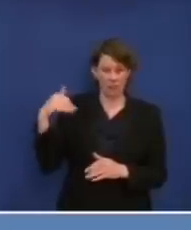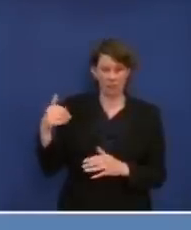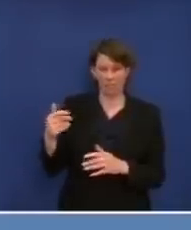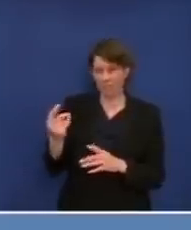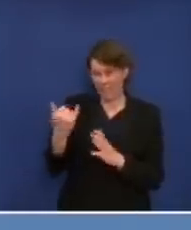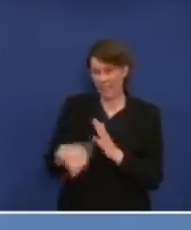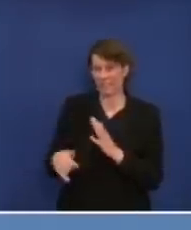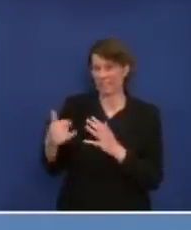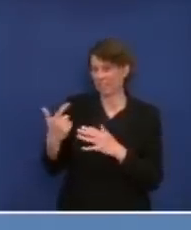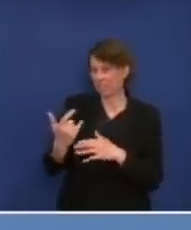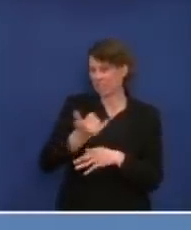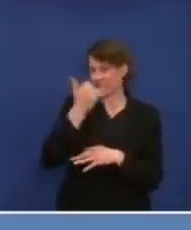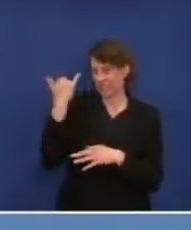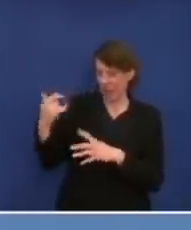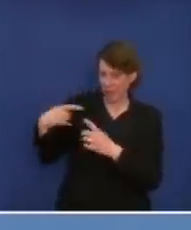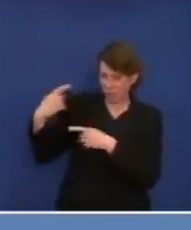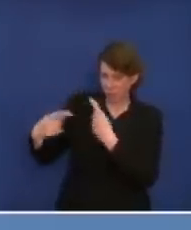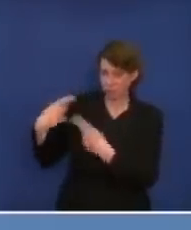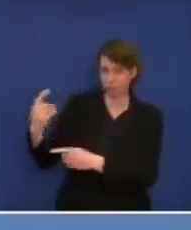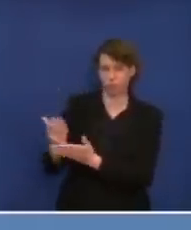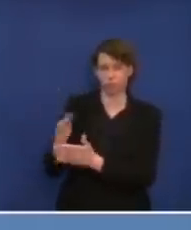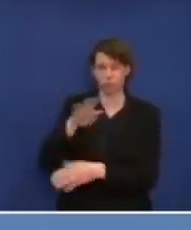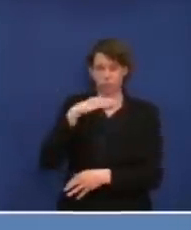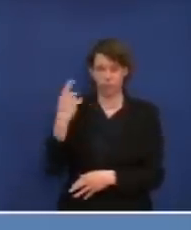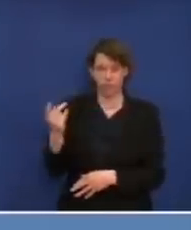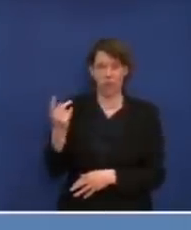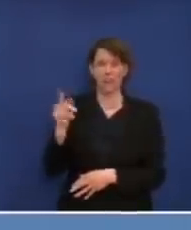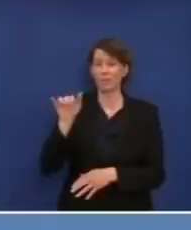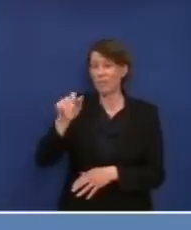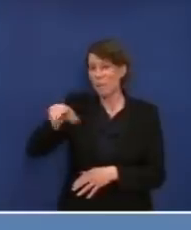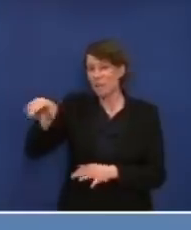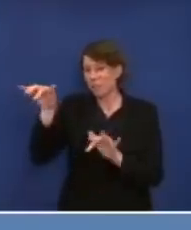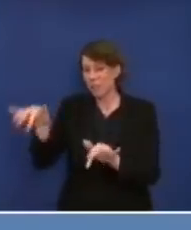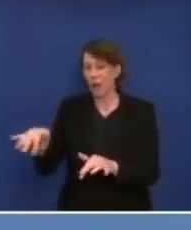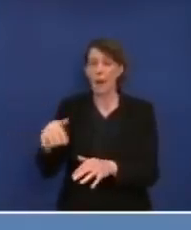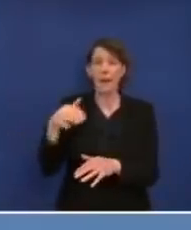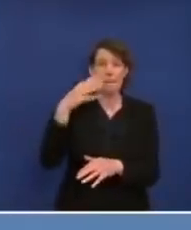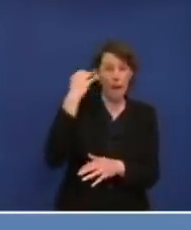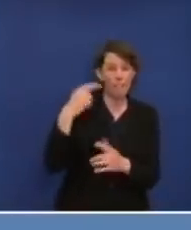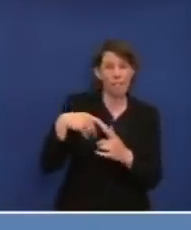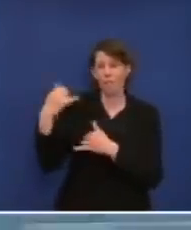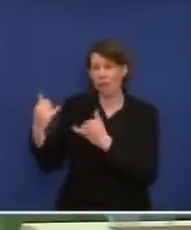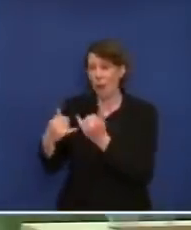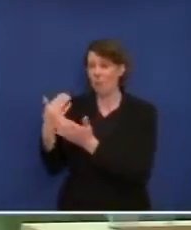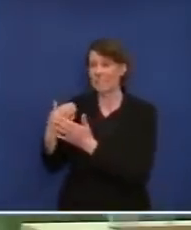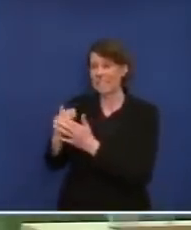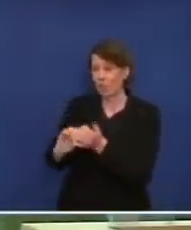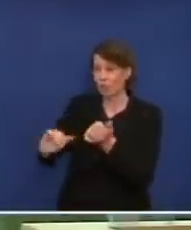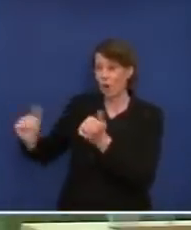Fortschritte erzielt worden. Sie dürfen den Menschen dort, Männern wie Frauen, nicht wieder genommen werden.